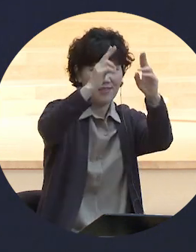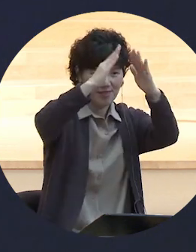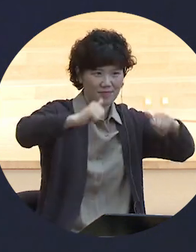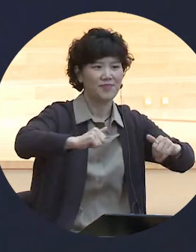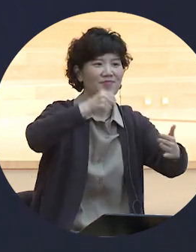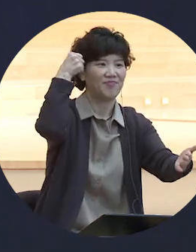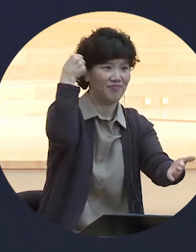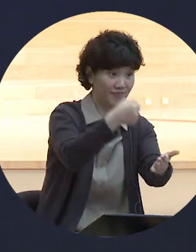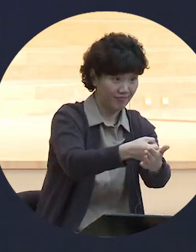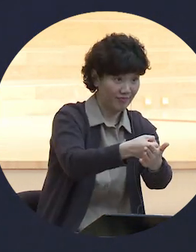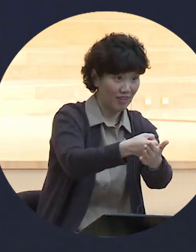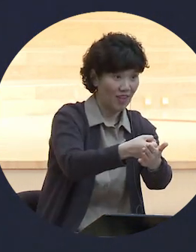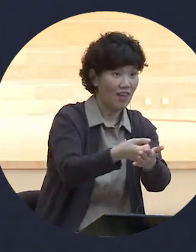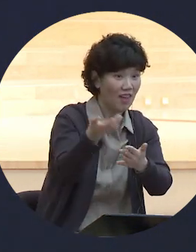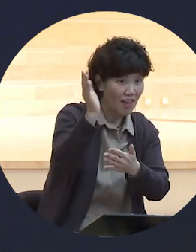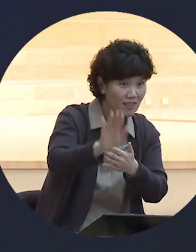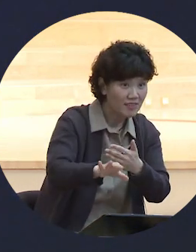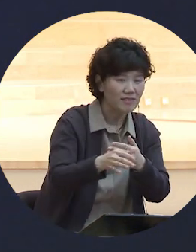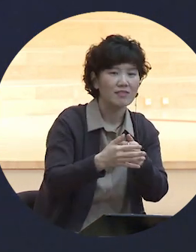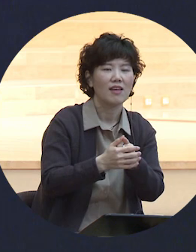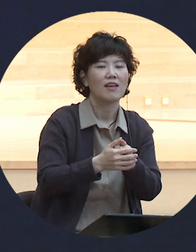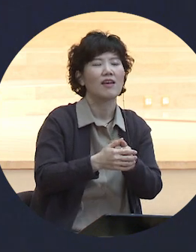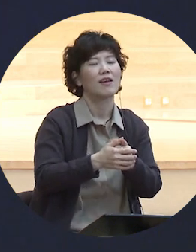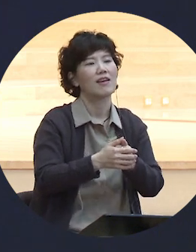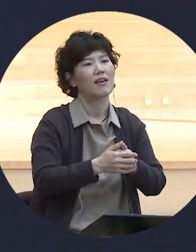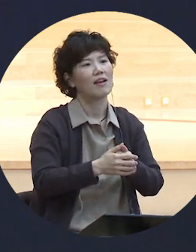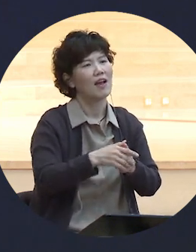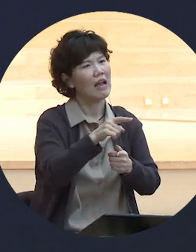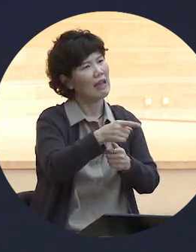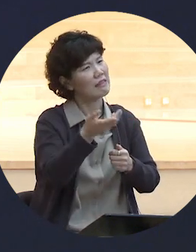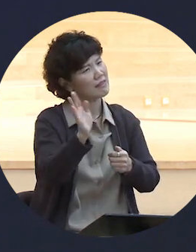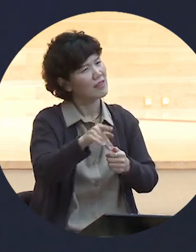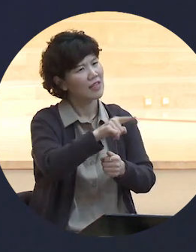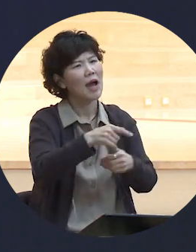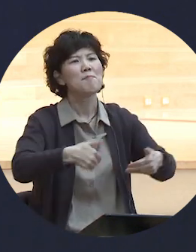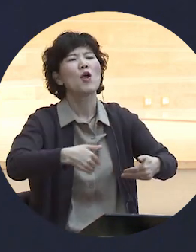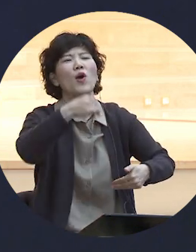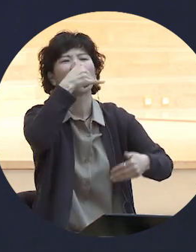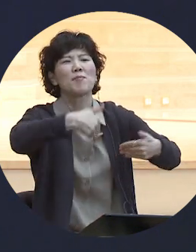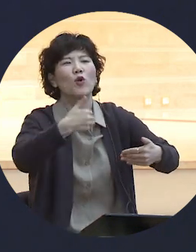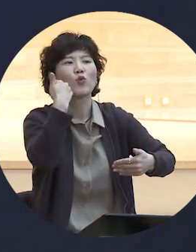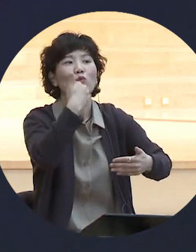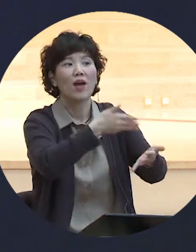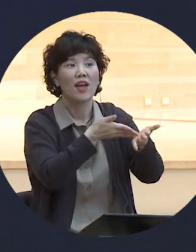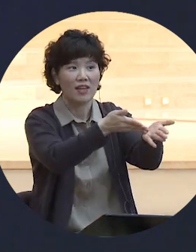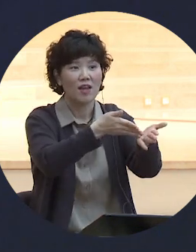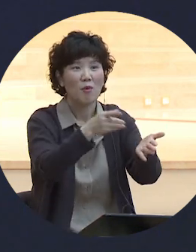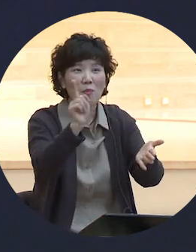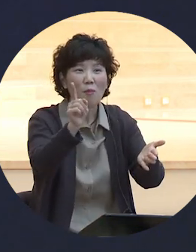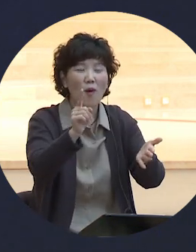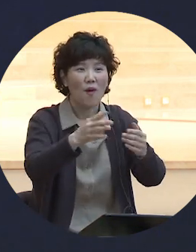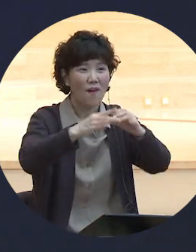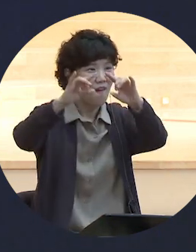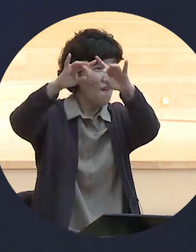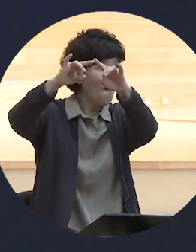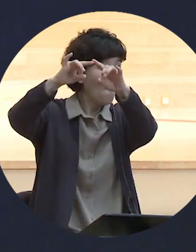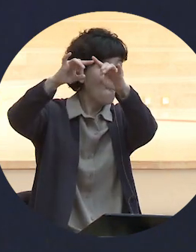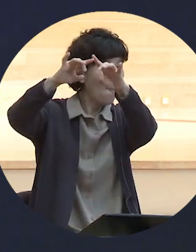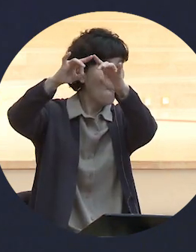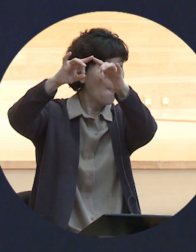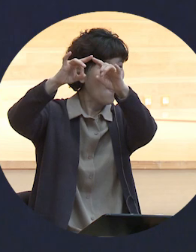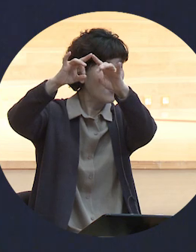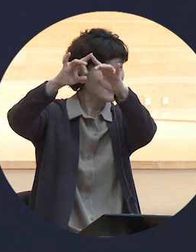해체 결정이 났는데도 그래도 이게 쓸모는 있다. 어디 쓸모가 있냐? 무선 전신 안테나의 기능을